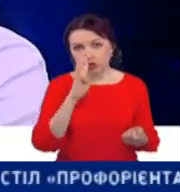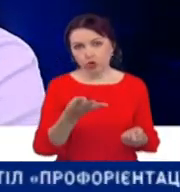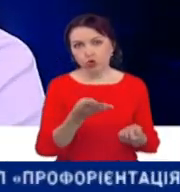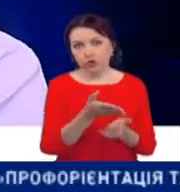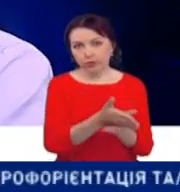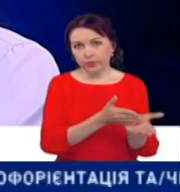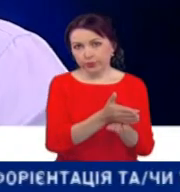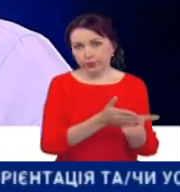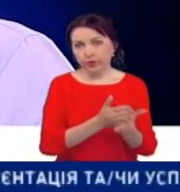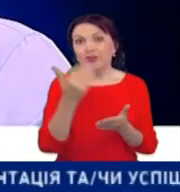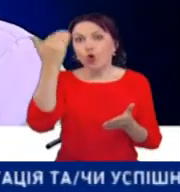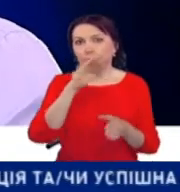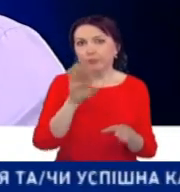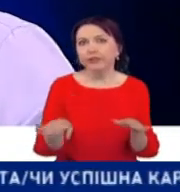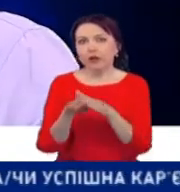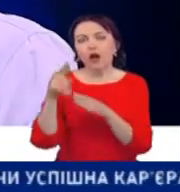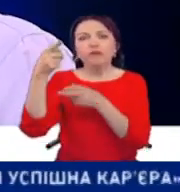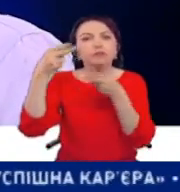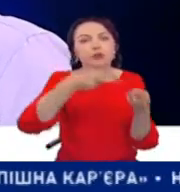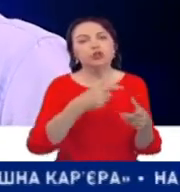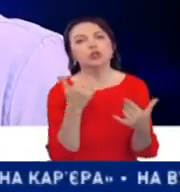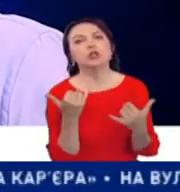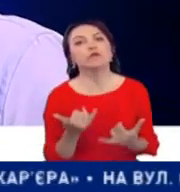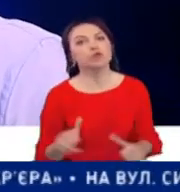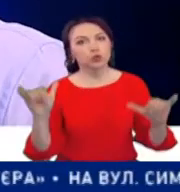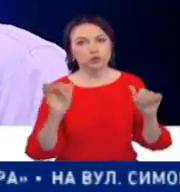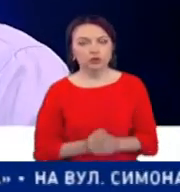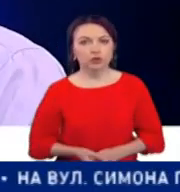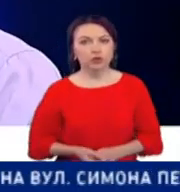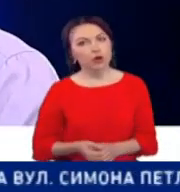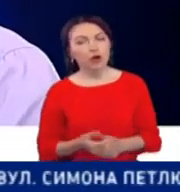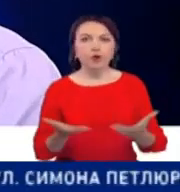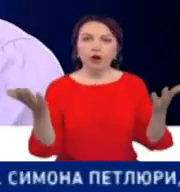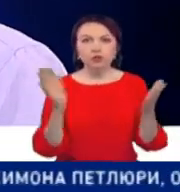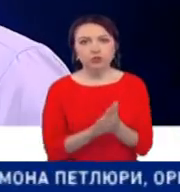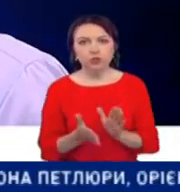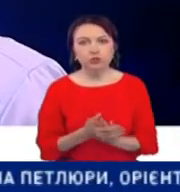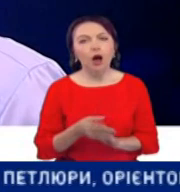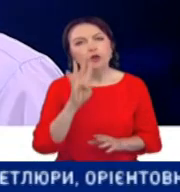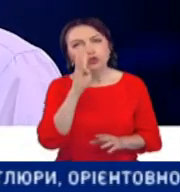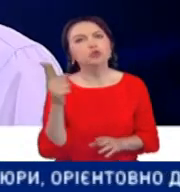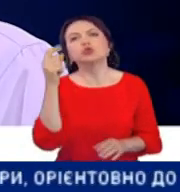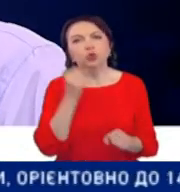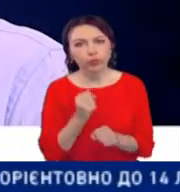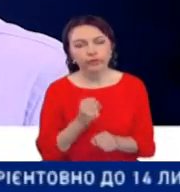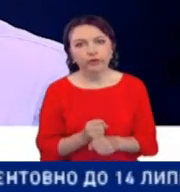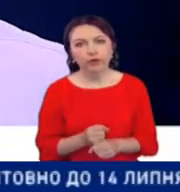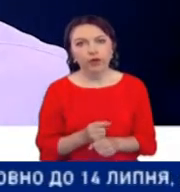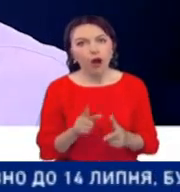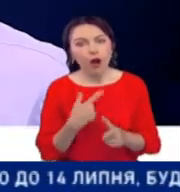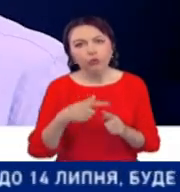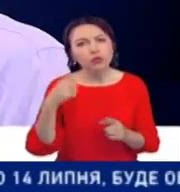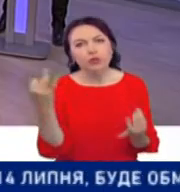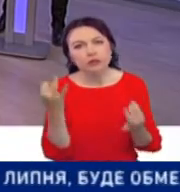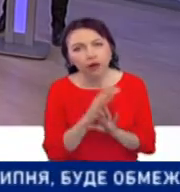його ж підлеглі, і він приїжджає, дивується, що... О, яка там ситуація. Ти диви, яка ситуація. А що він 4 роки робив? Він або не